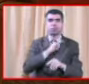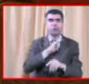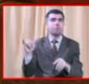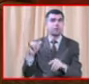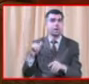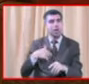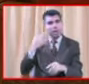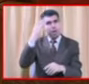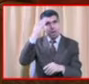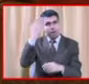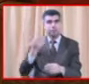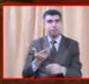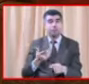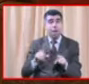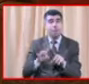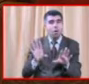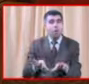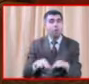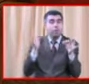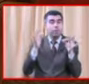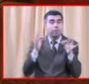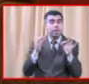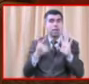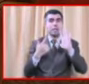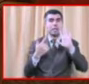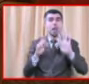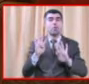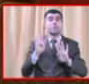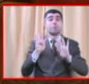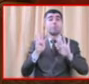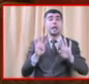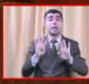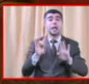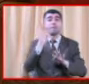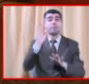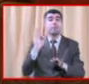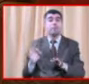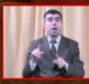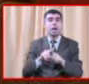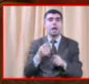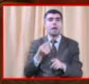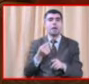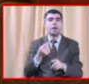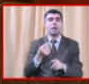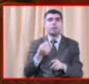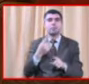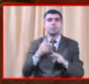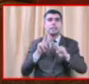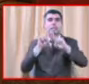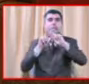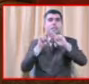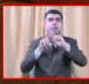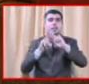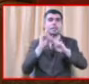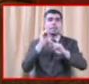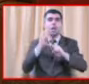فناخذ بعض الامثله، انه 87% من الصيدليات موجوده في العالم الحضري، 96% من عيادات